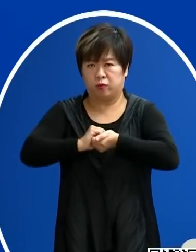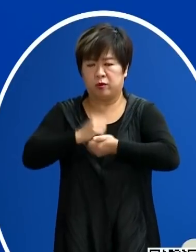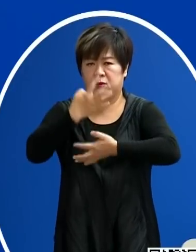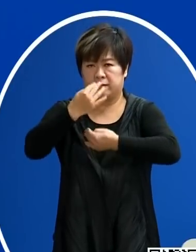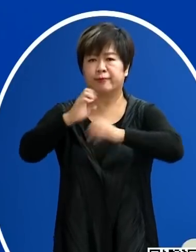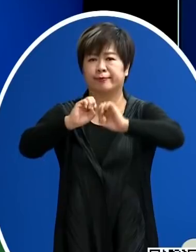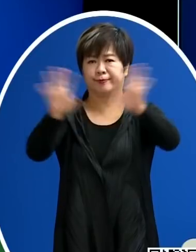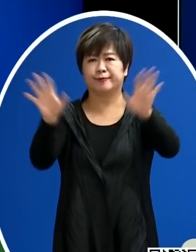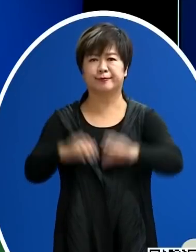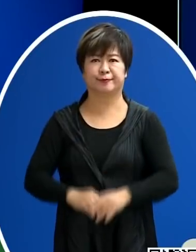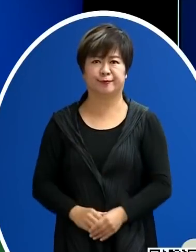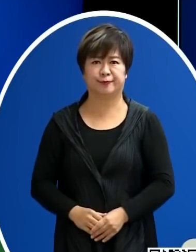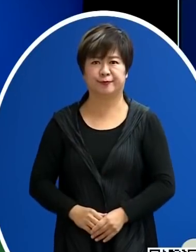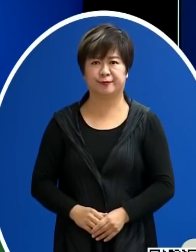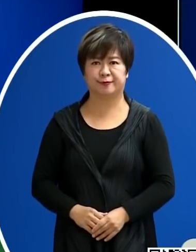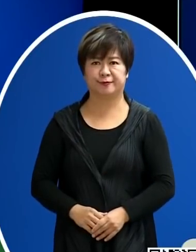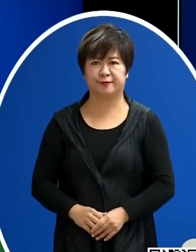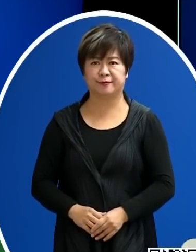明。